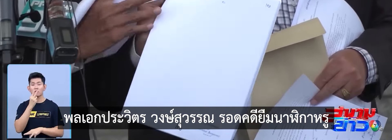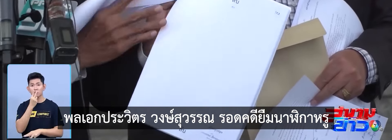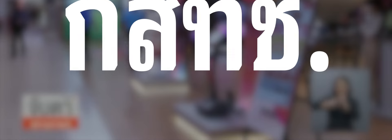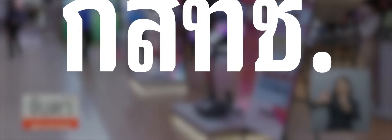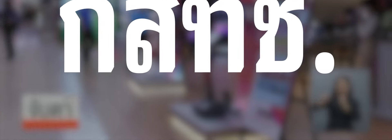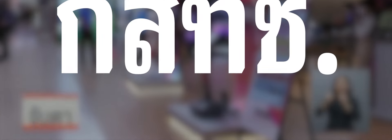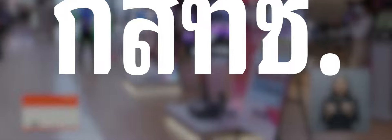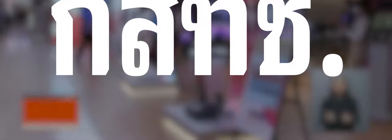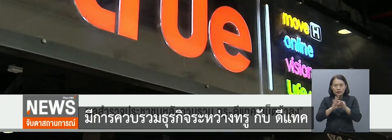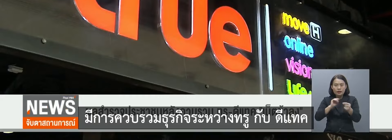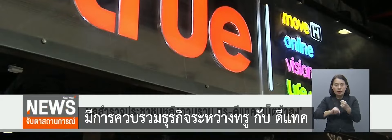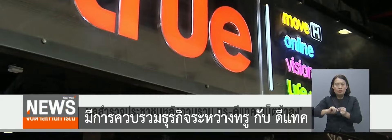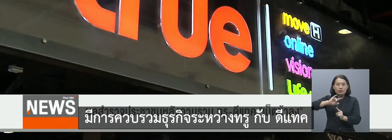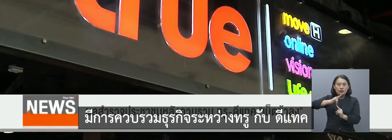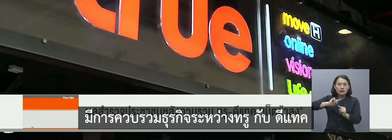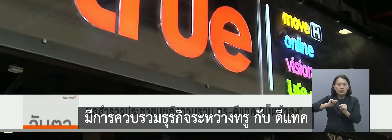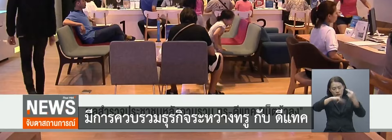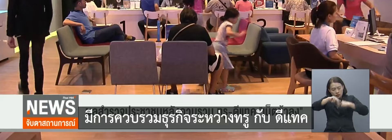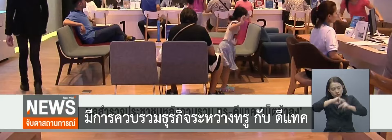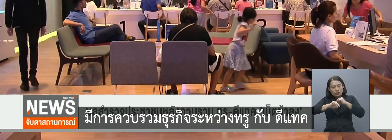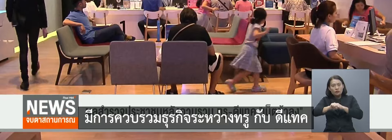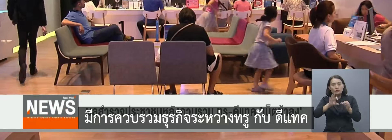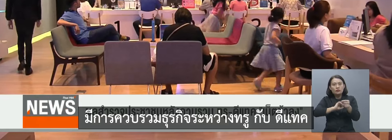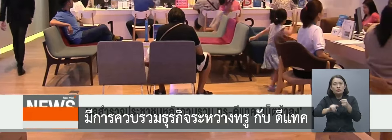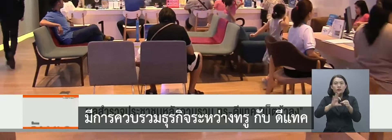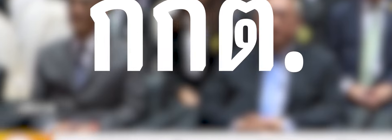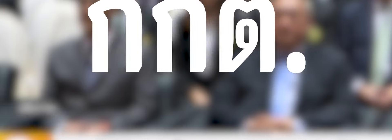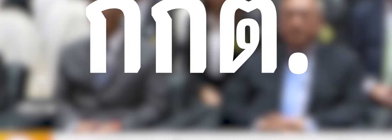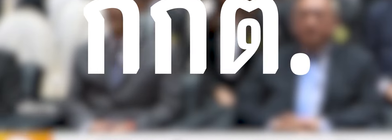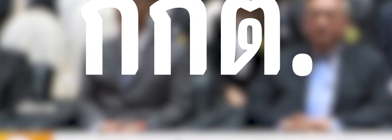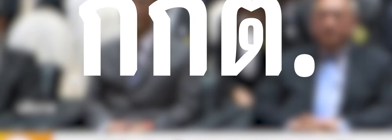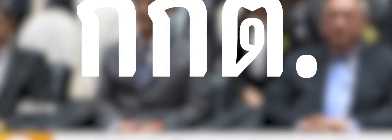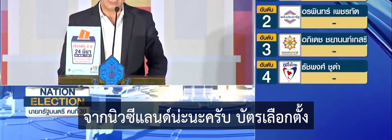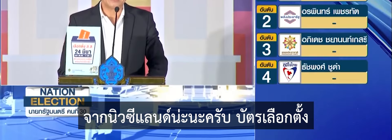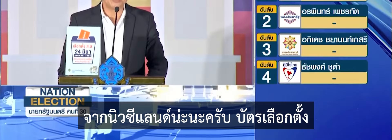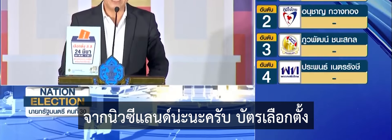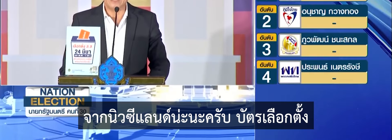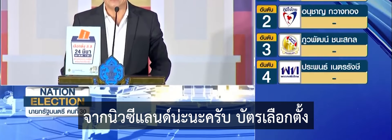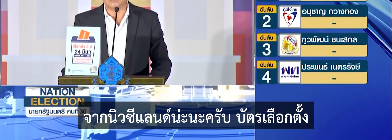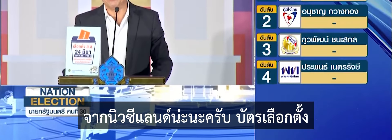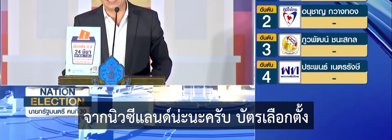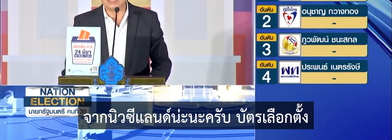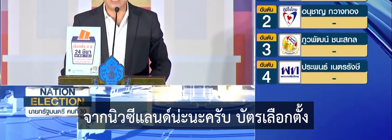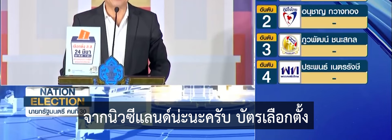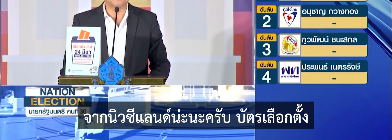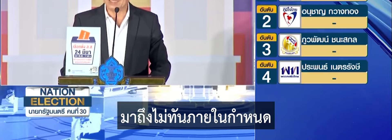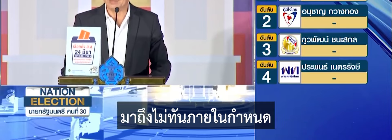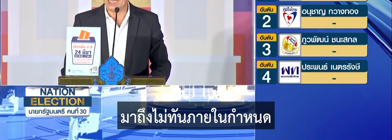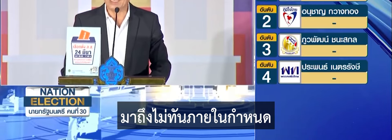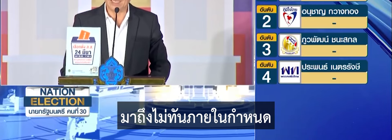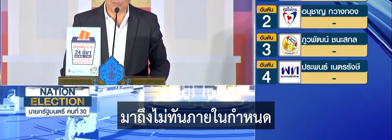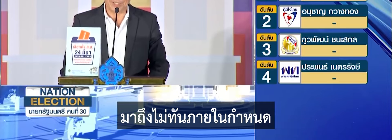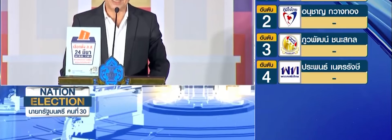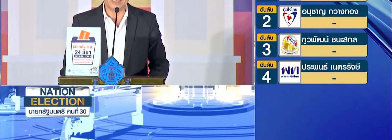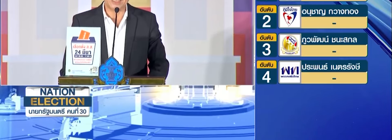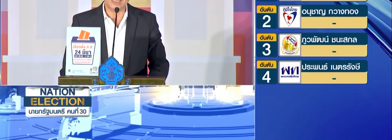าหรู กสทช. มีการควบรวมธุรกิจระหว่างทรูกับดีแท็ก กกต. จากนิวซีแลนด์นะครับบัตรเลือกตั้งมาถึงไม่